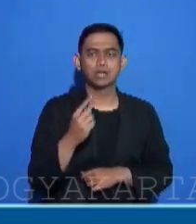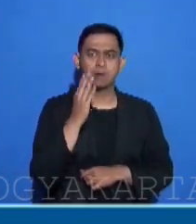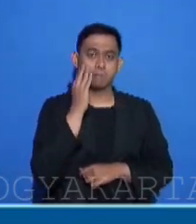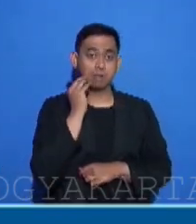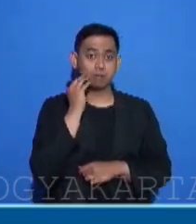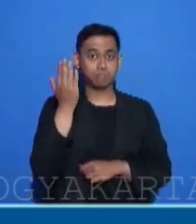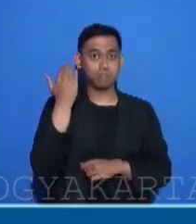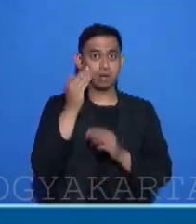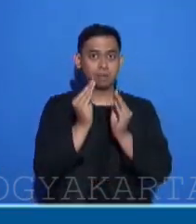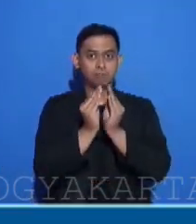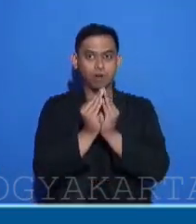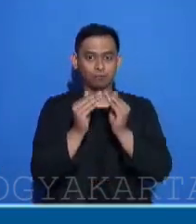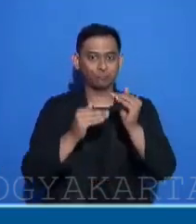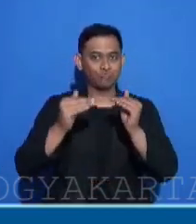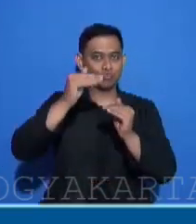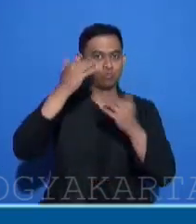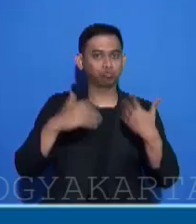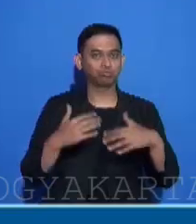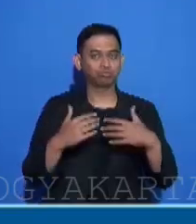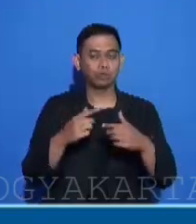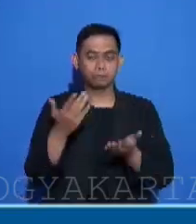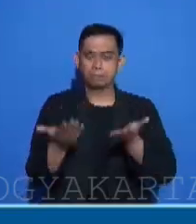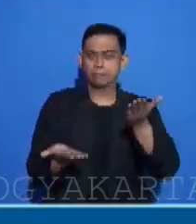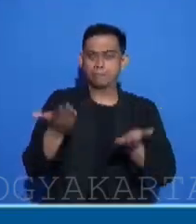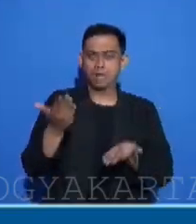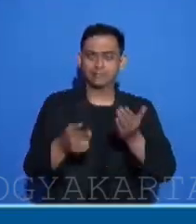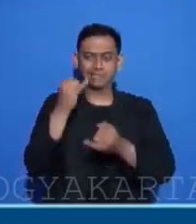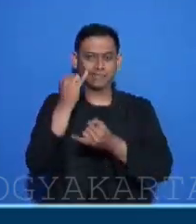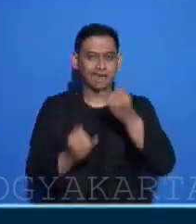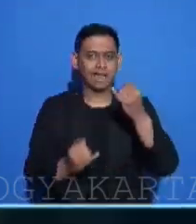brambet badhe tumatus ngantos pungkasaning taun 2023 mangke.